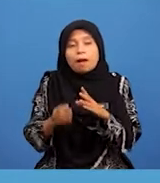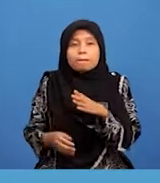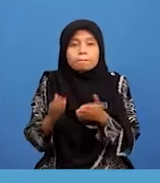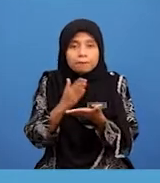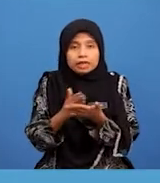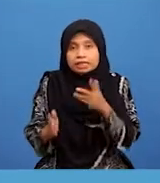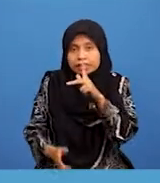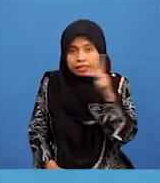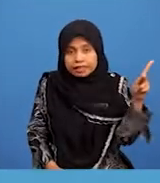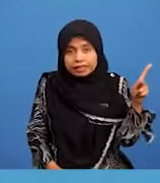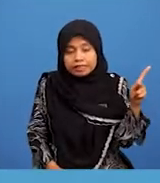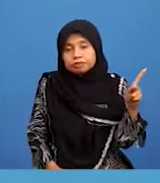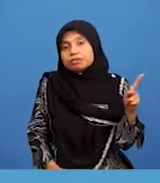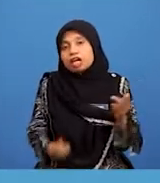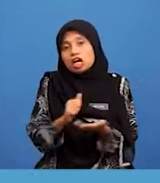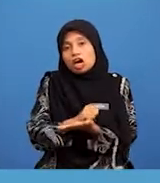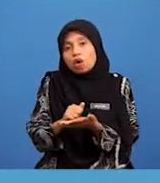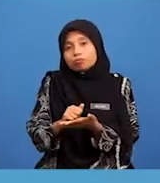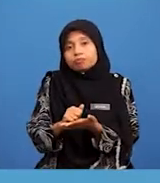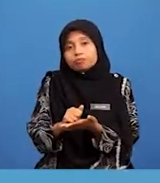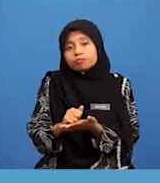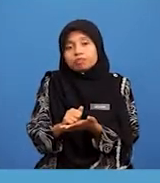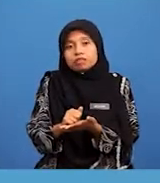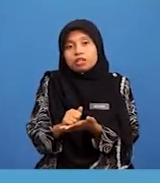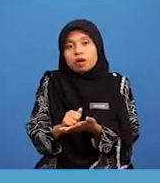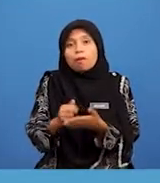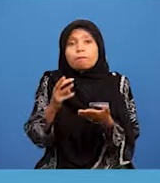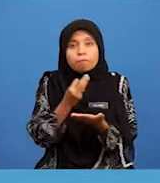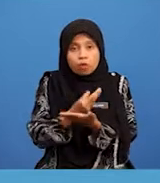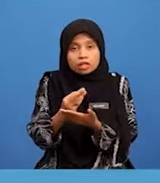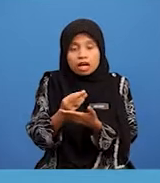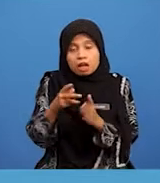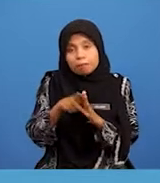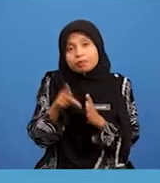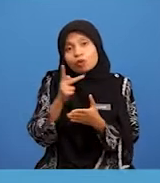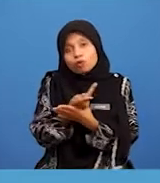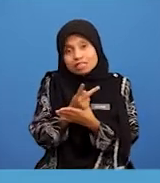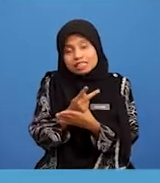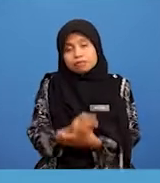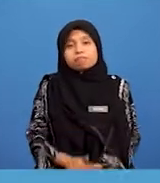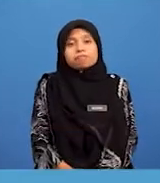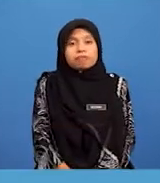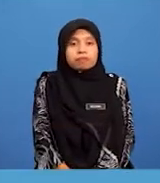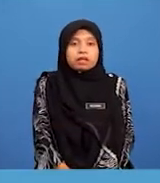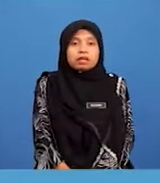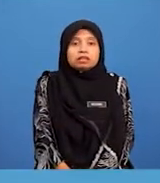bahagian kredit, akaun realisasi pula akan direkodkan dengan butiran modal perkongsi.